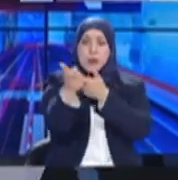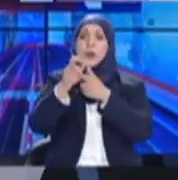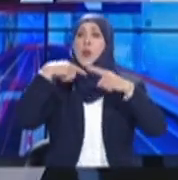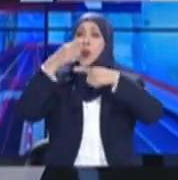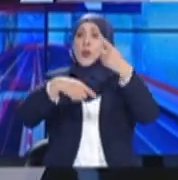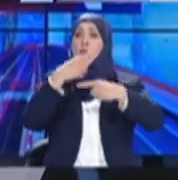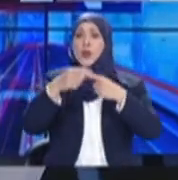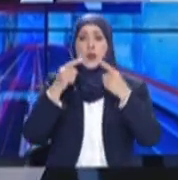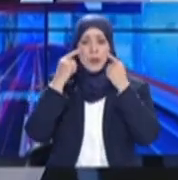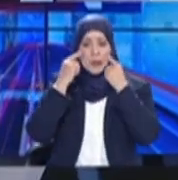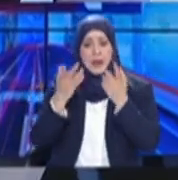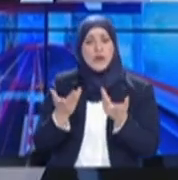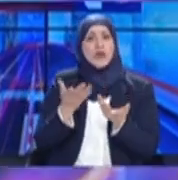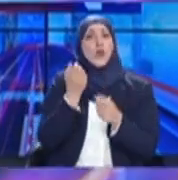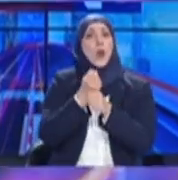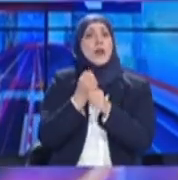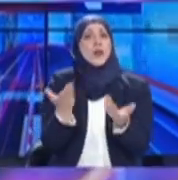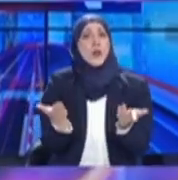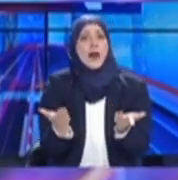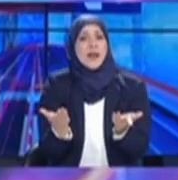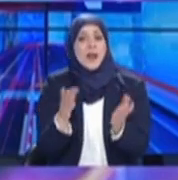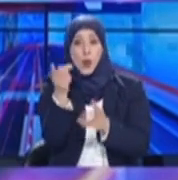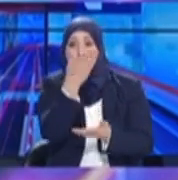اللي نعم يعني